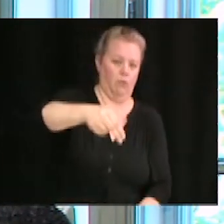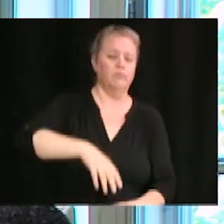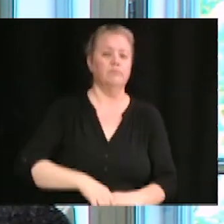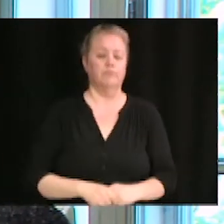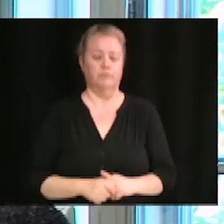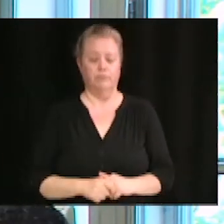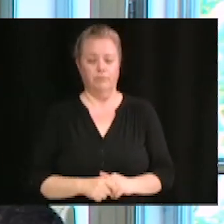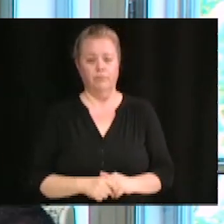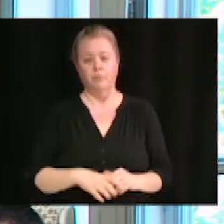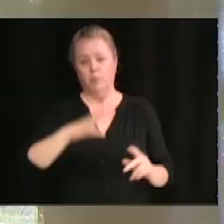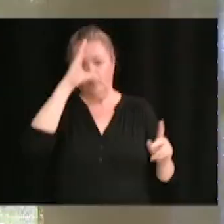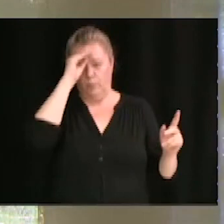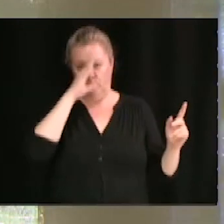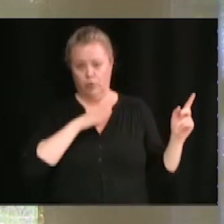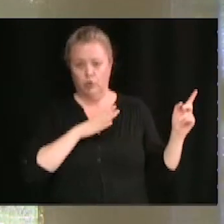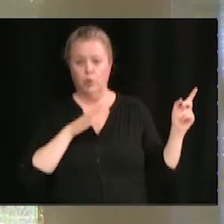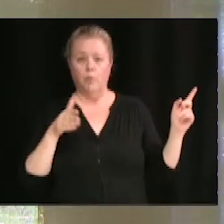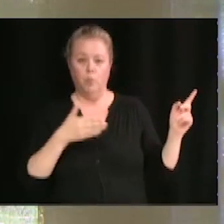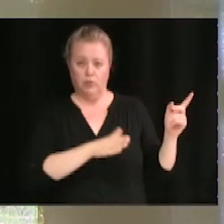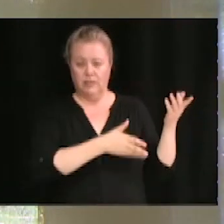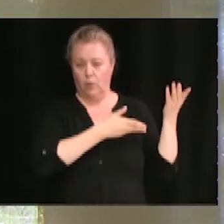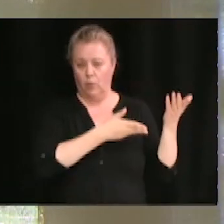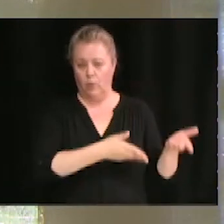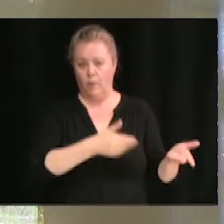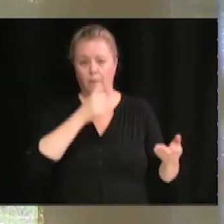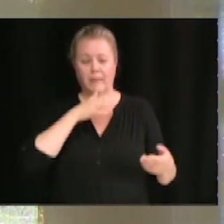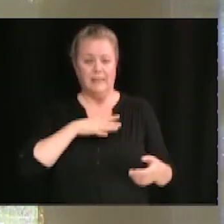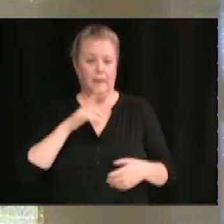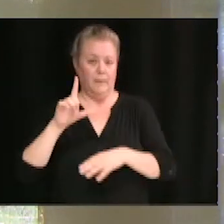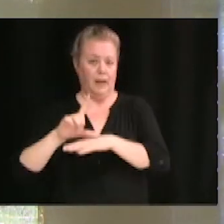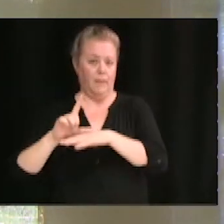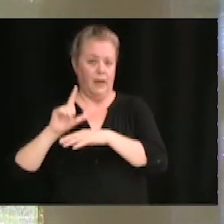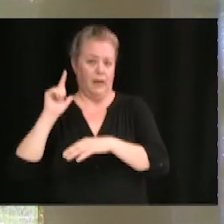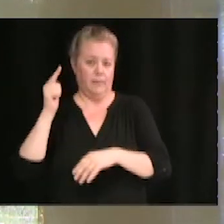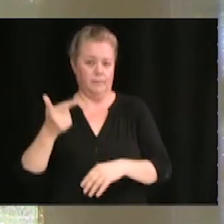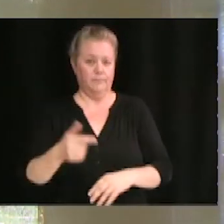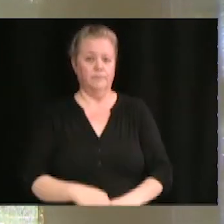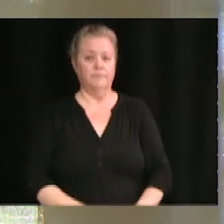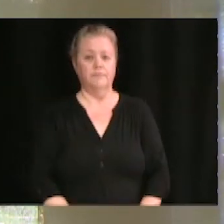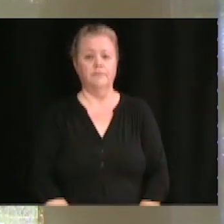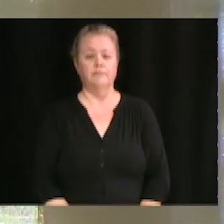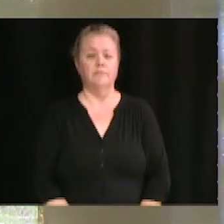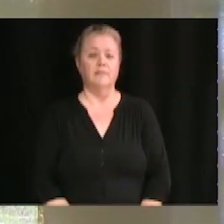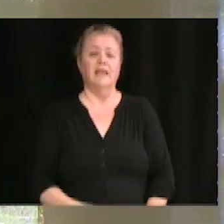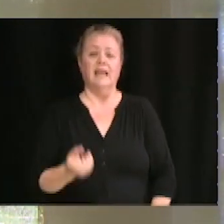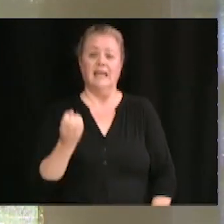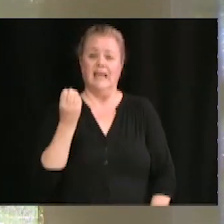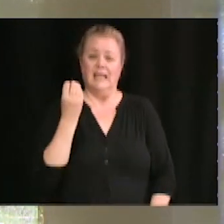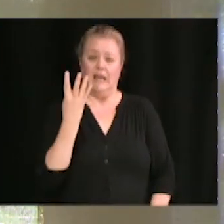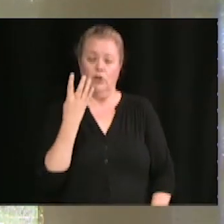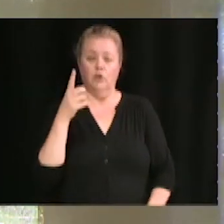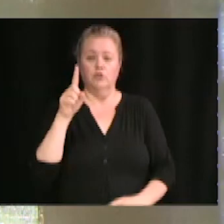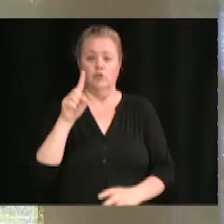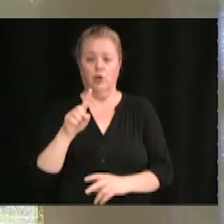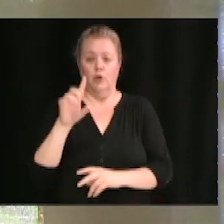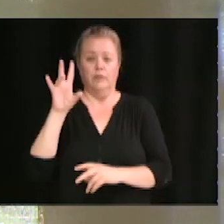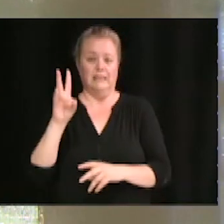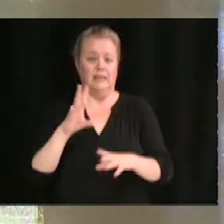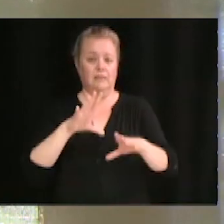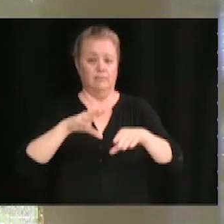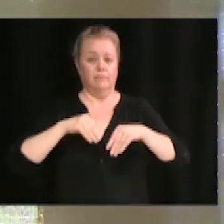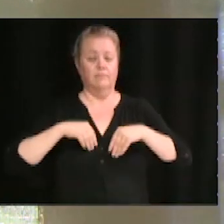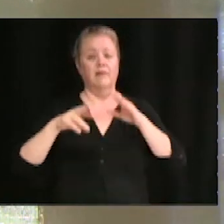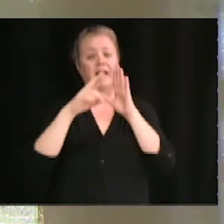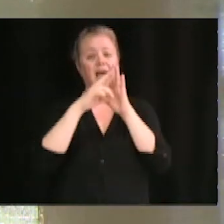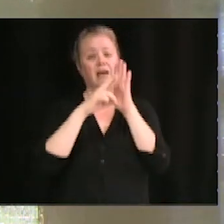J'ai M. Poisson qui propose et Mme Lambert qui appuie. 14.1.7. Adoption du règlement